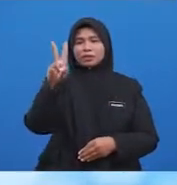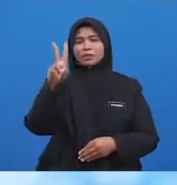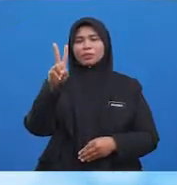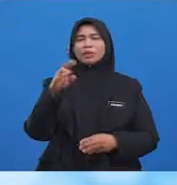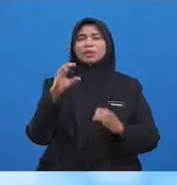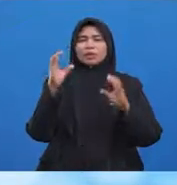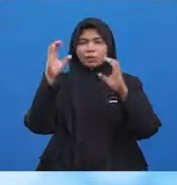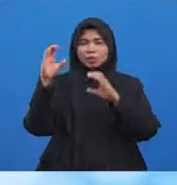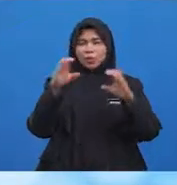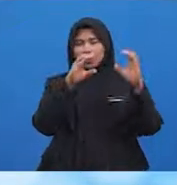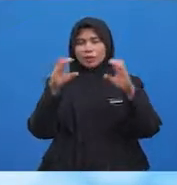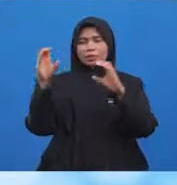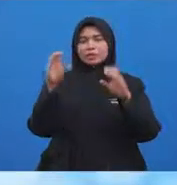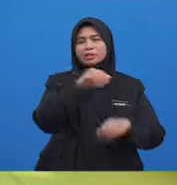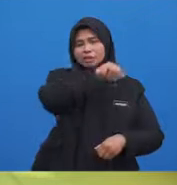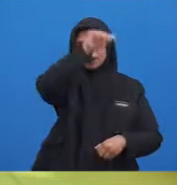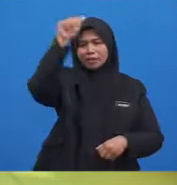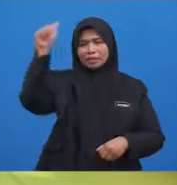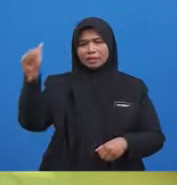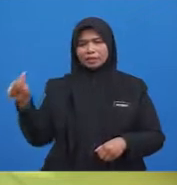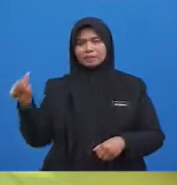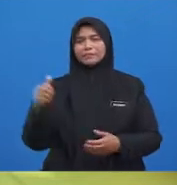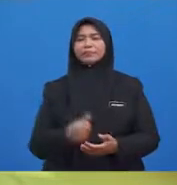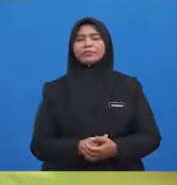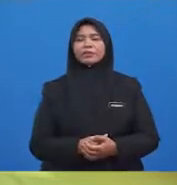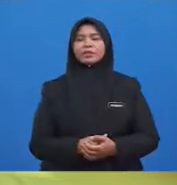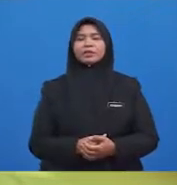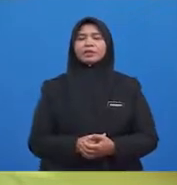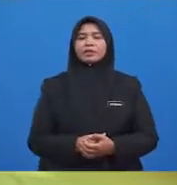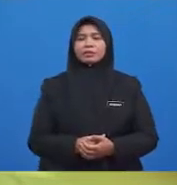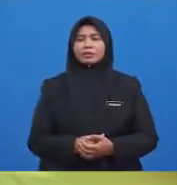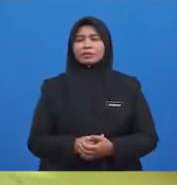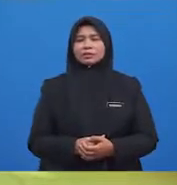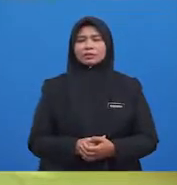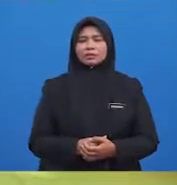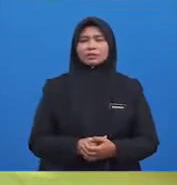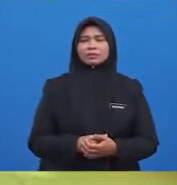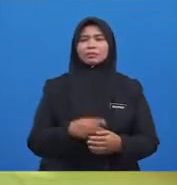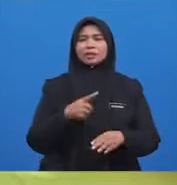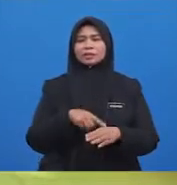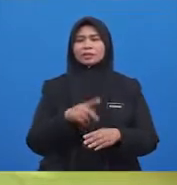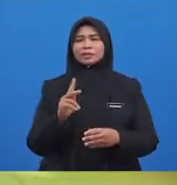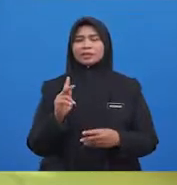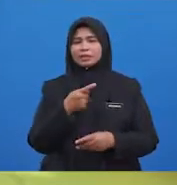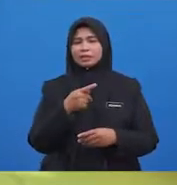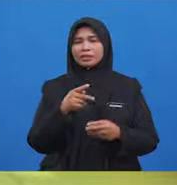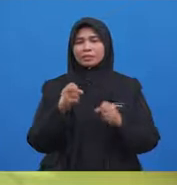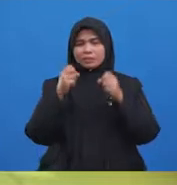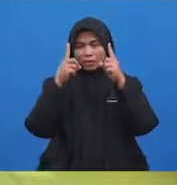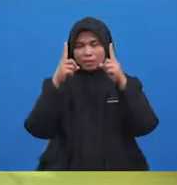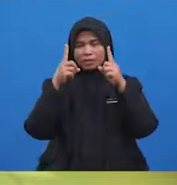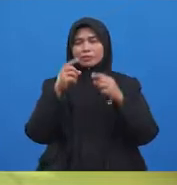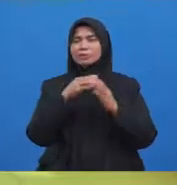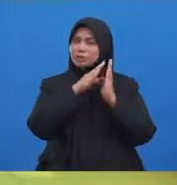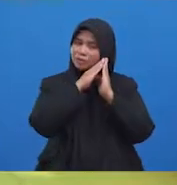cuaca angkasa rasa gak muring-muring di Kalau kita bangkit dari tidur